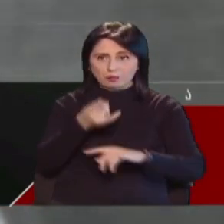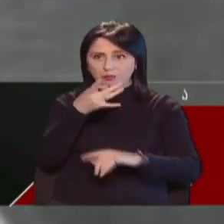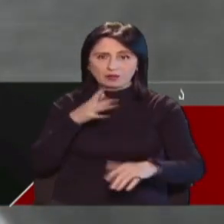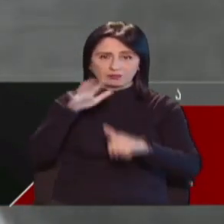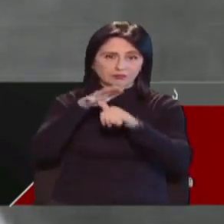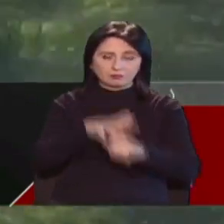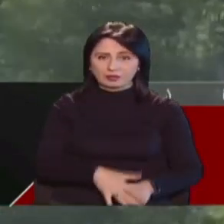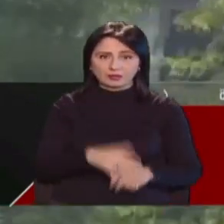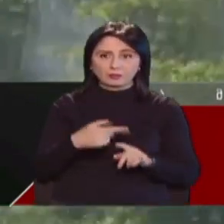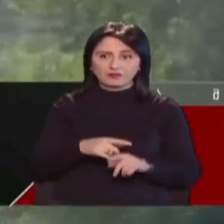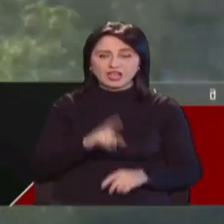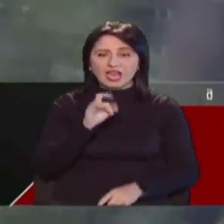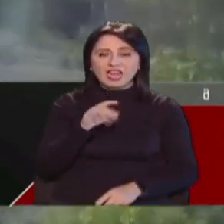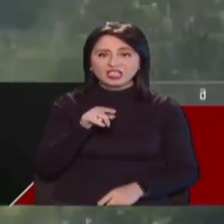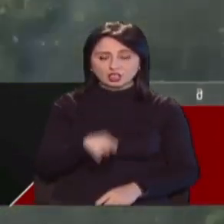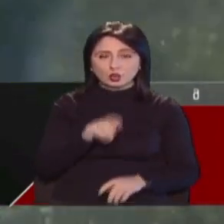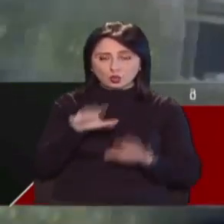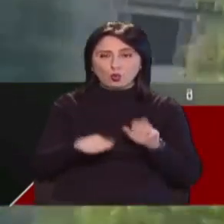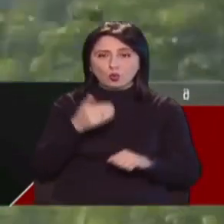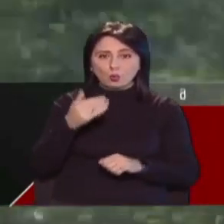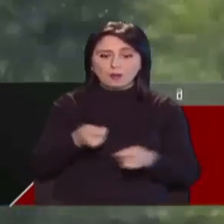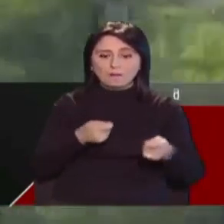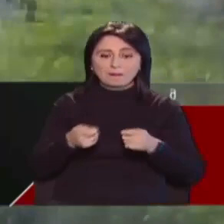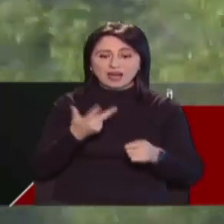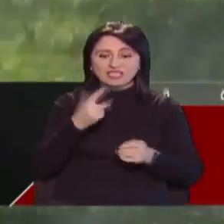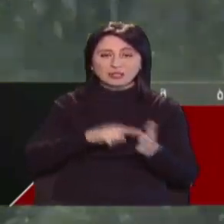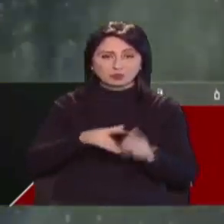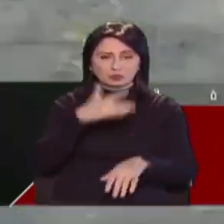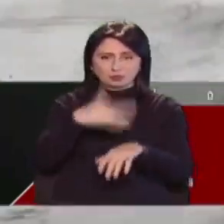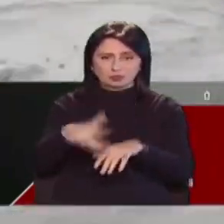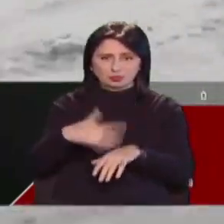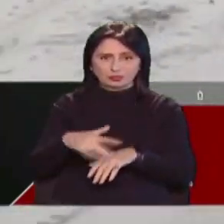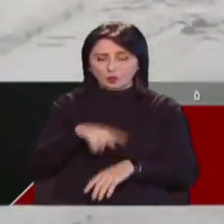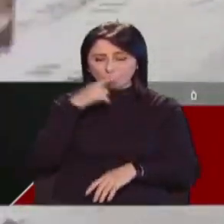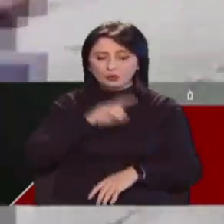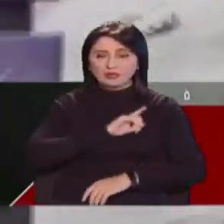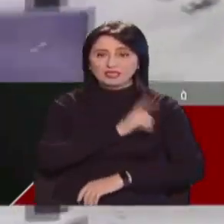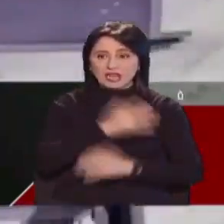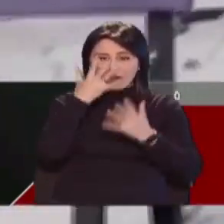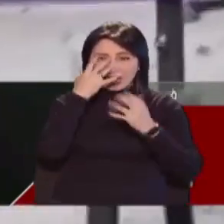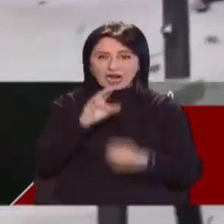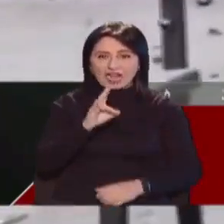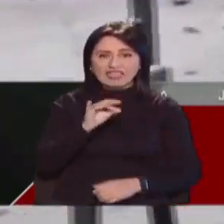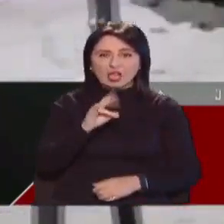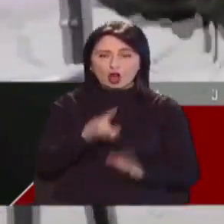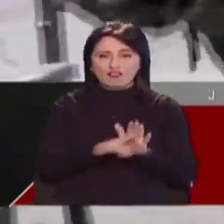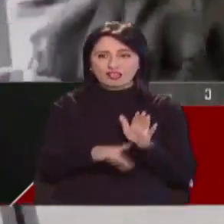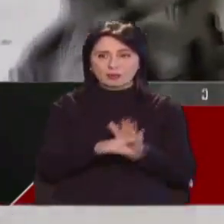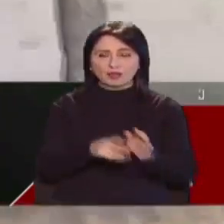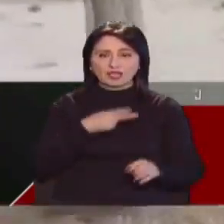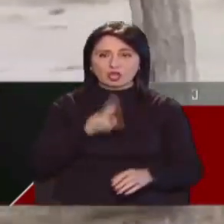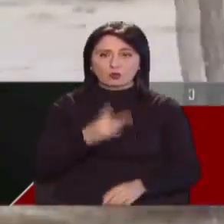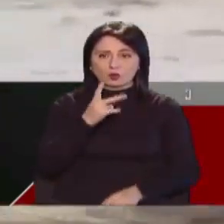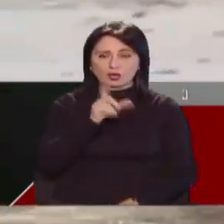ინფორმაციით, უკრაინელმა სამხედროებმა ხერსონში ოკუპანტების მართვის 3 პუნქტი გაანადგურეს. Რუსულმა ძალებმა კი ღამით მიკოლაევი დაბომბეს, დაღუპულია